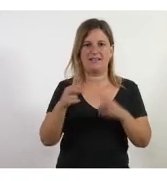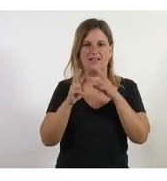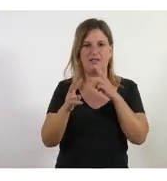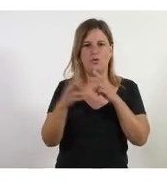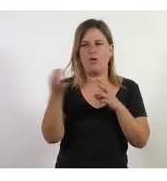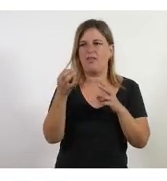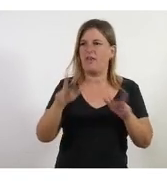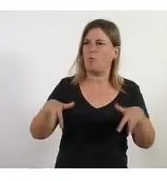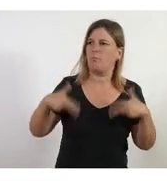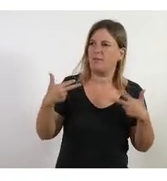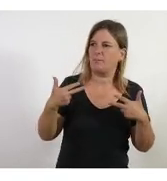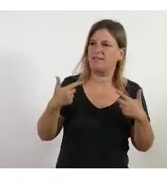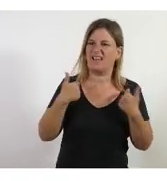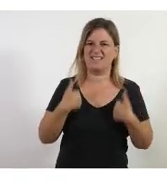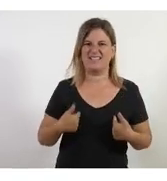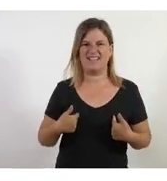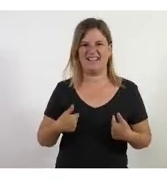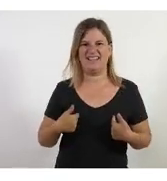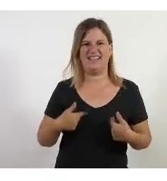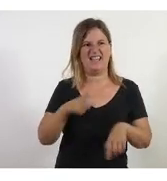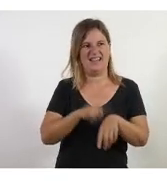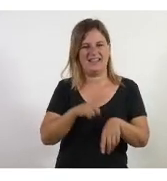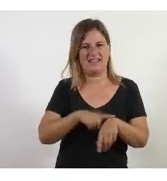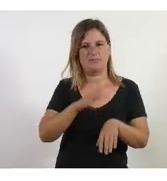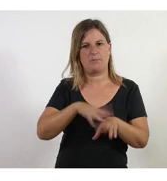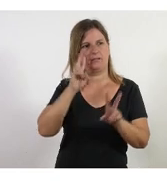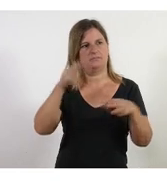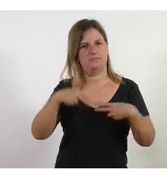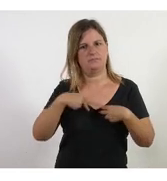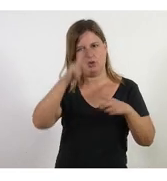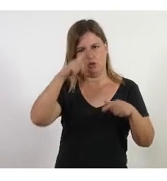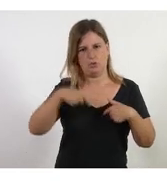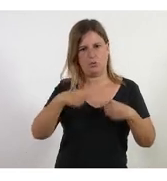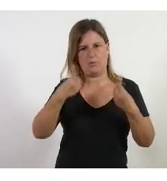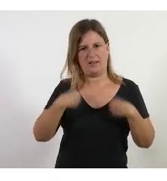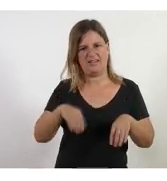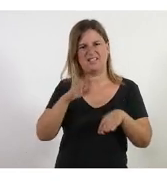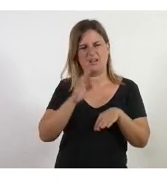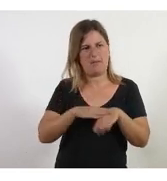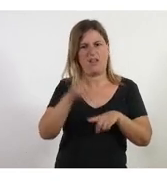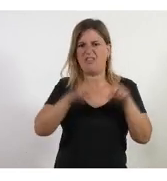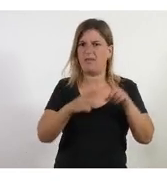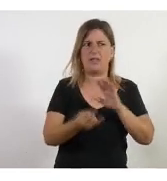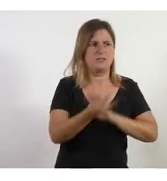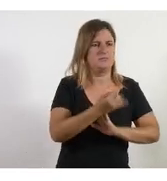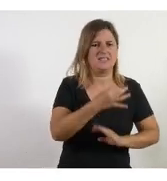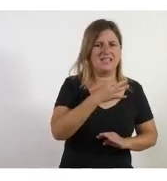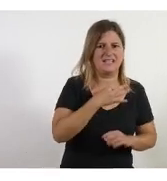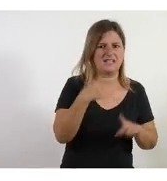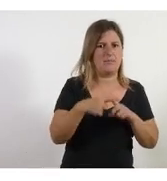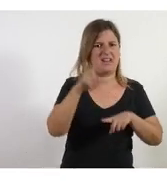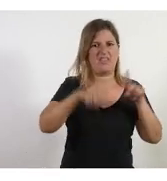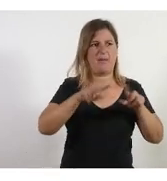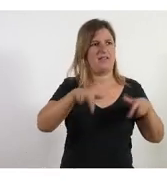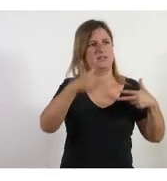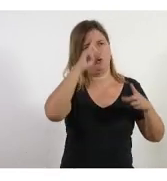sentir, permetre'ns temps, per trobar-nos amb nosaltres mateixos, per passar moments baixos, de crisis, sovint no ens ho permetem,